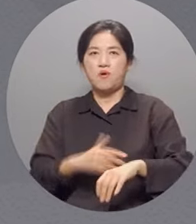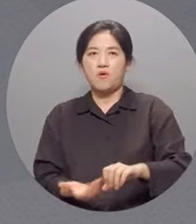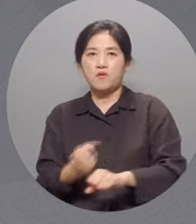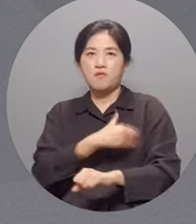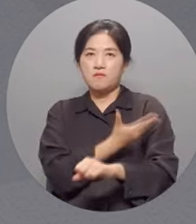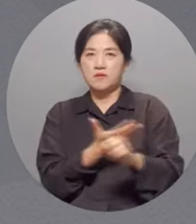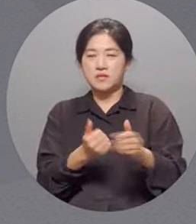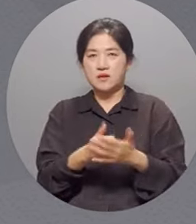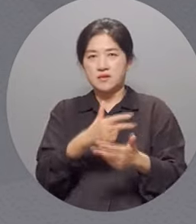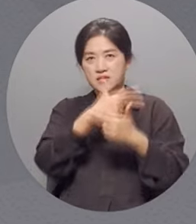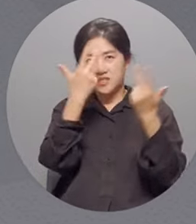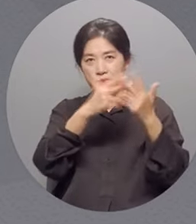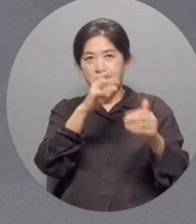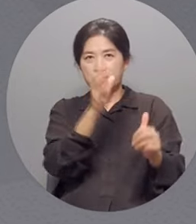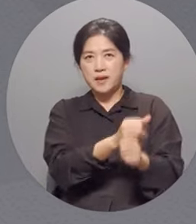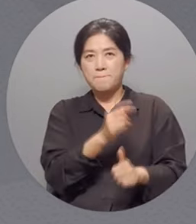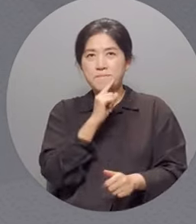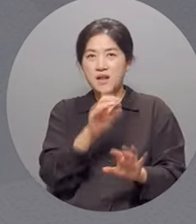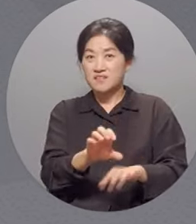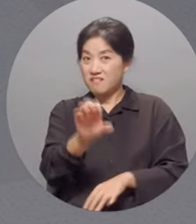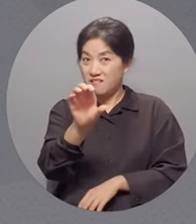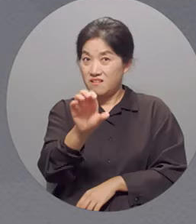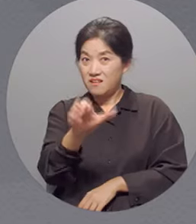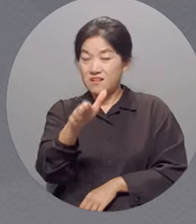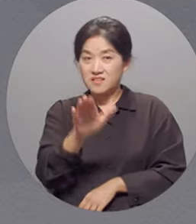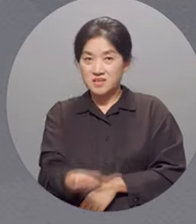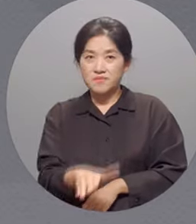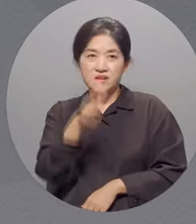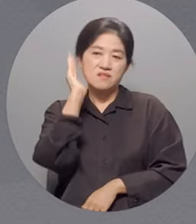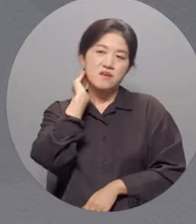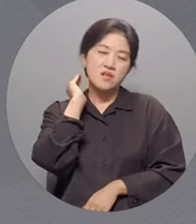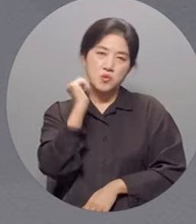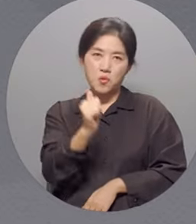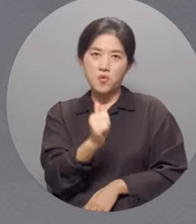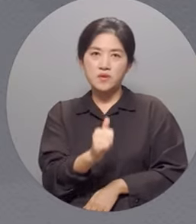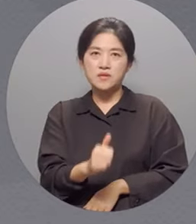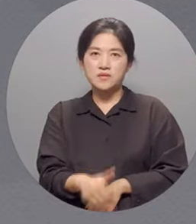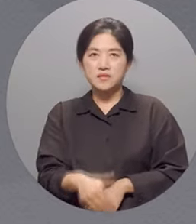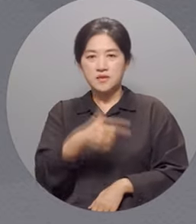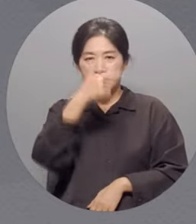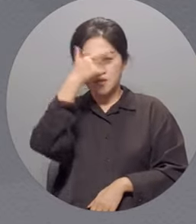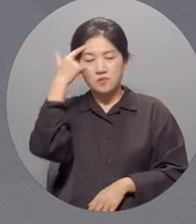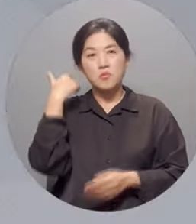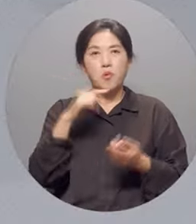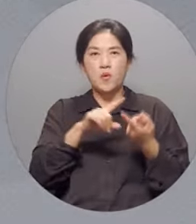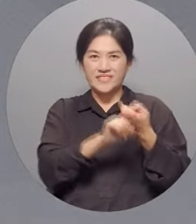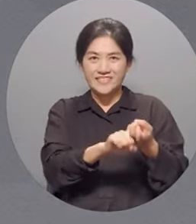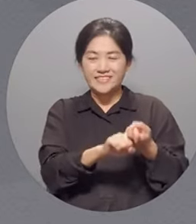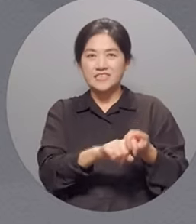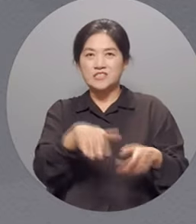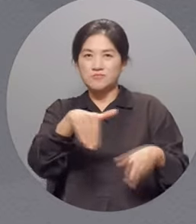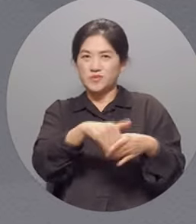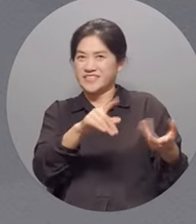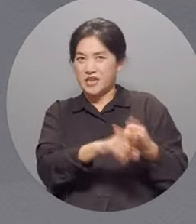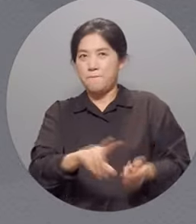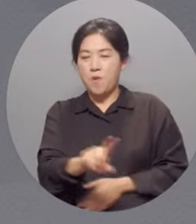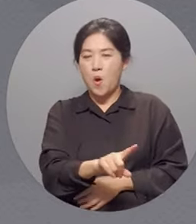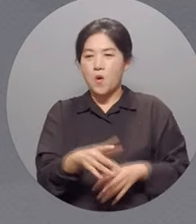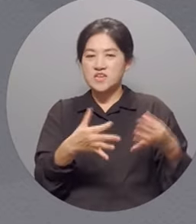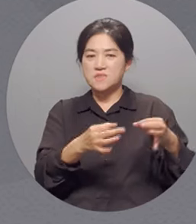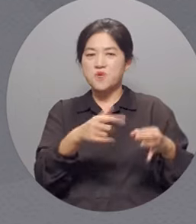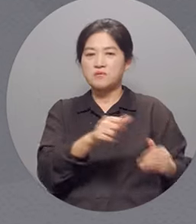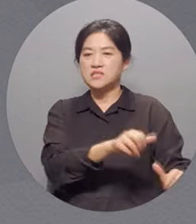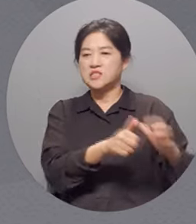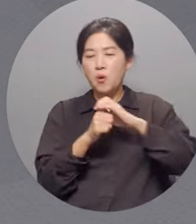복권시켜 이재명을 잡자는 글도 있긴 했지만 대통령이 친노, 친문이다. 김경수를 통해 한동훈을